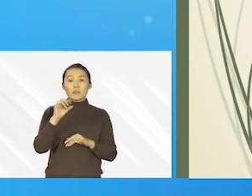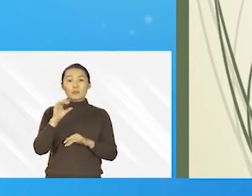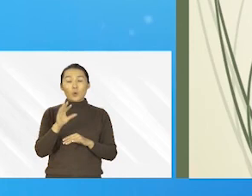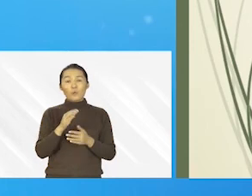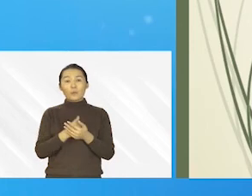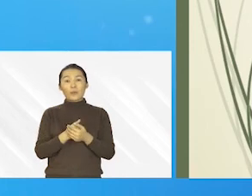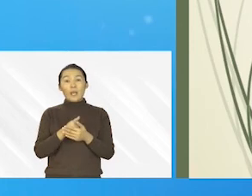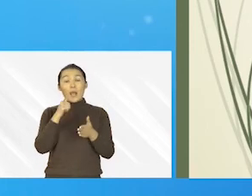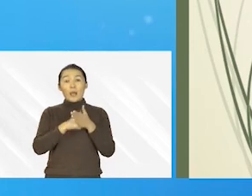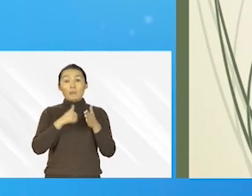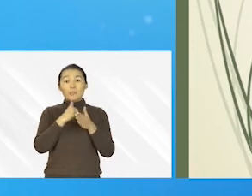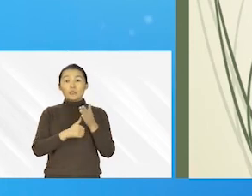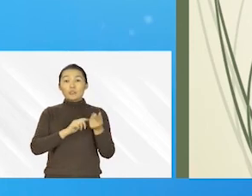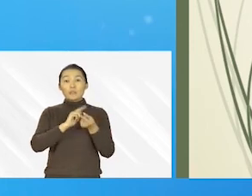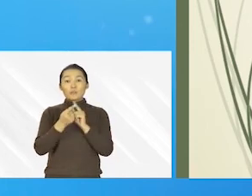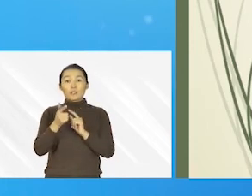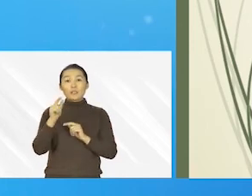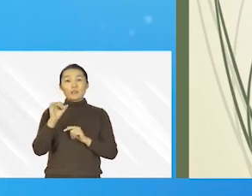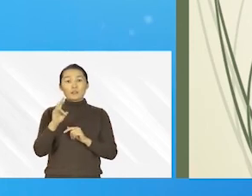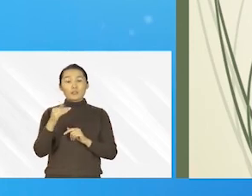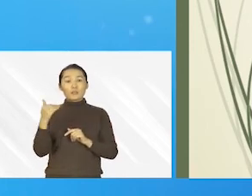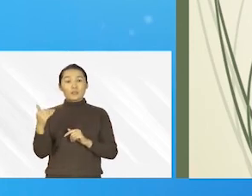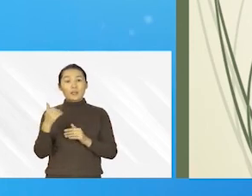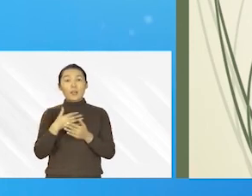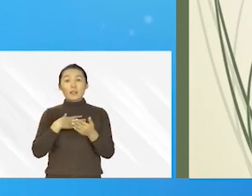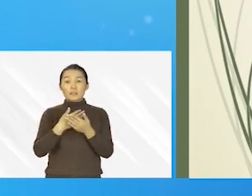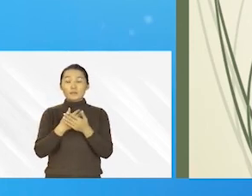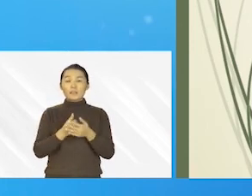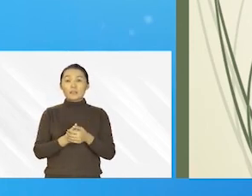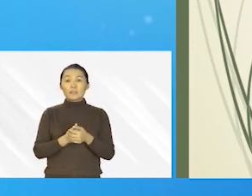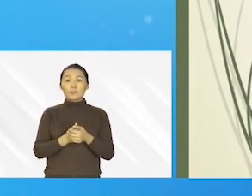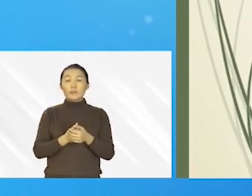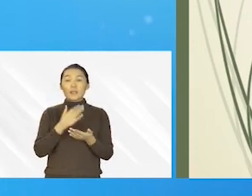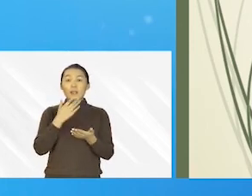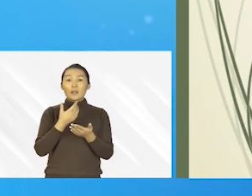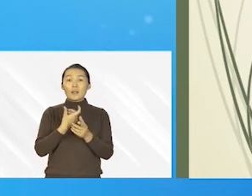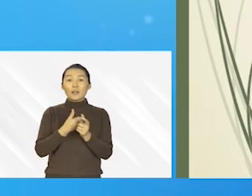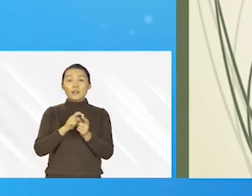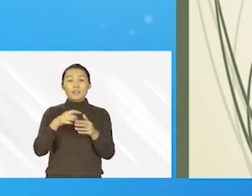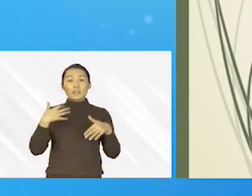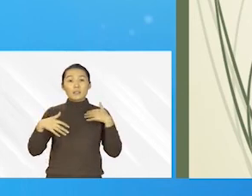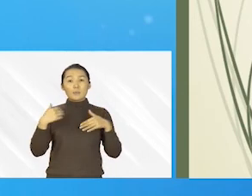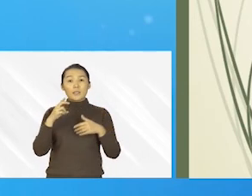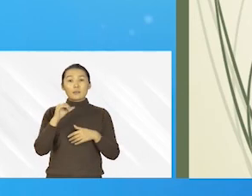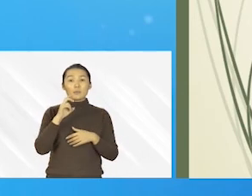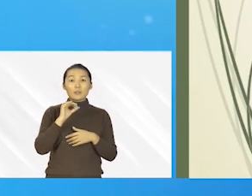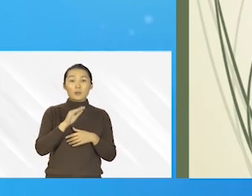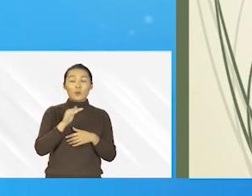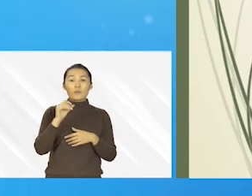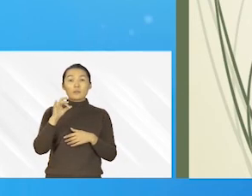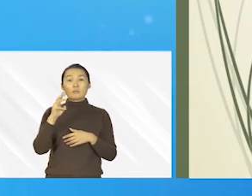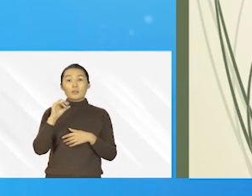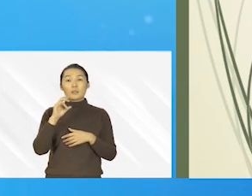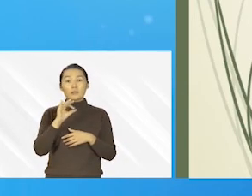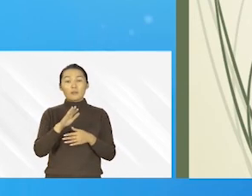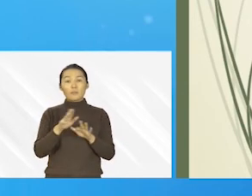причиной изменения генетической активности является ослабление работы белков-ферментов.